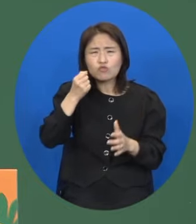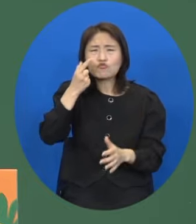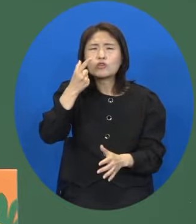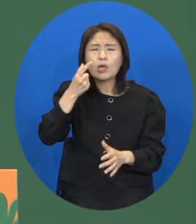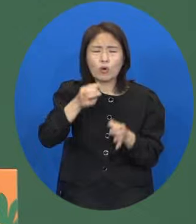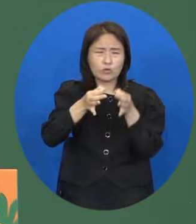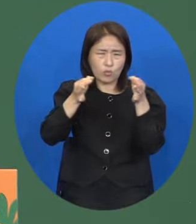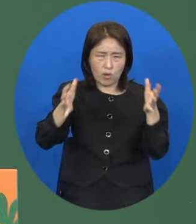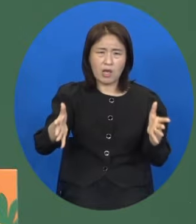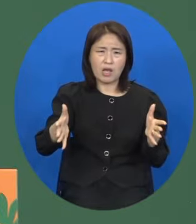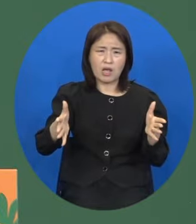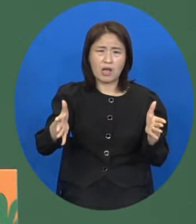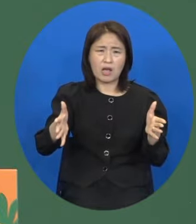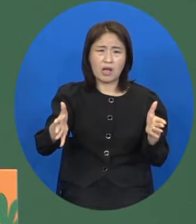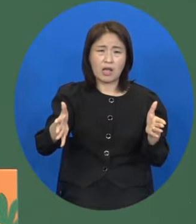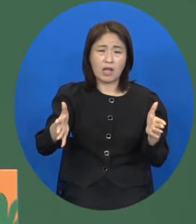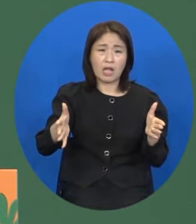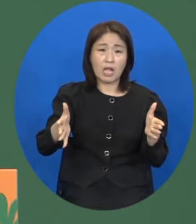태어났는데